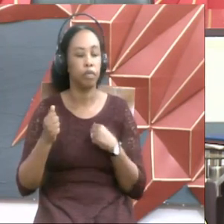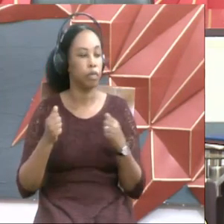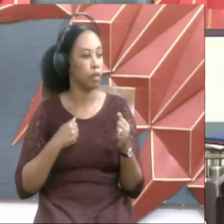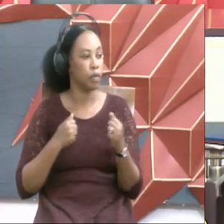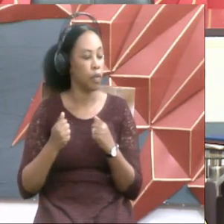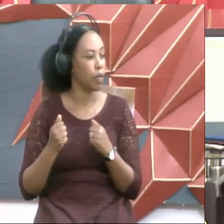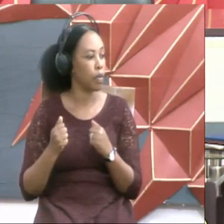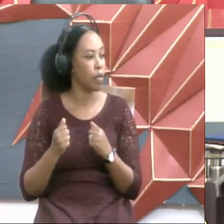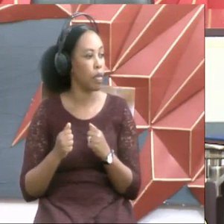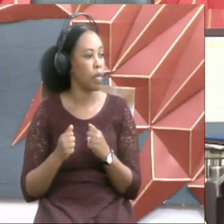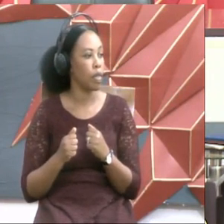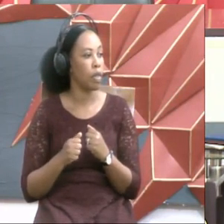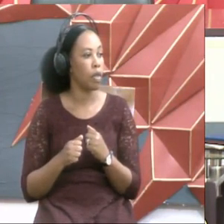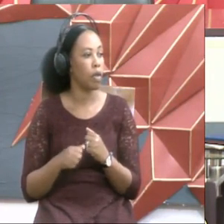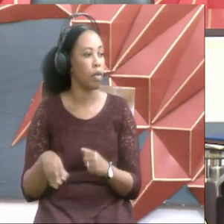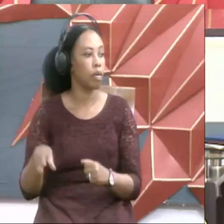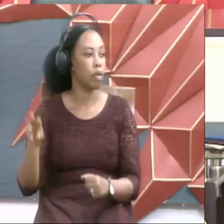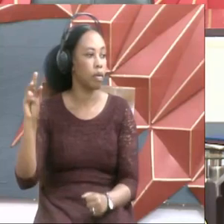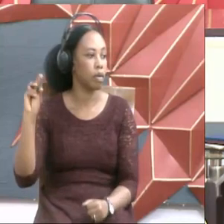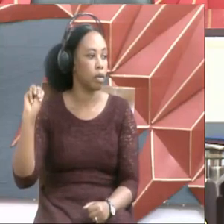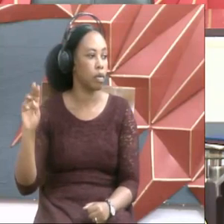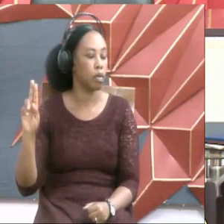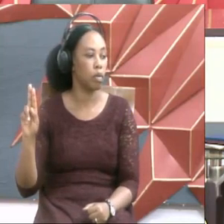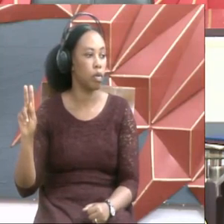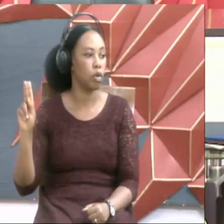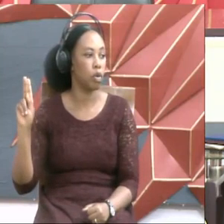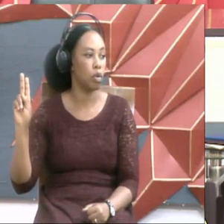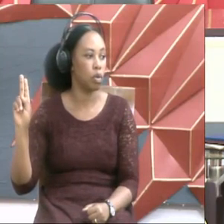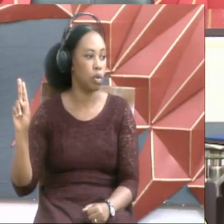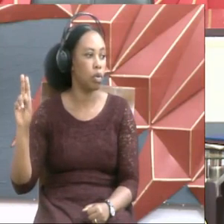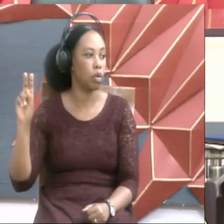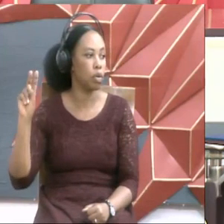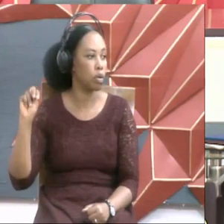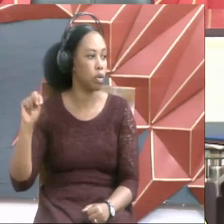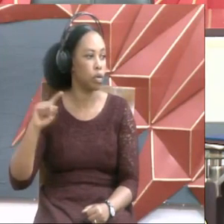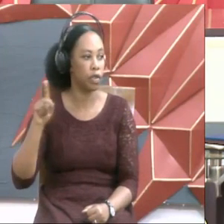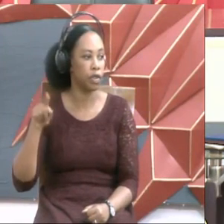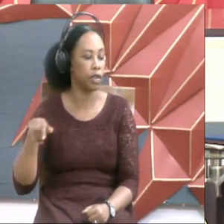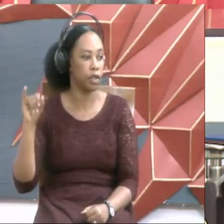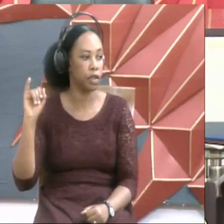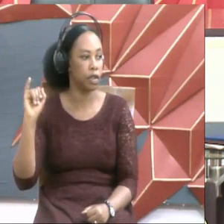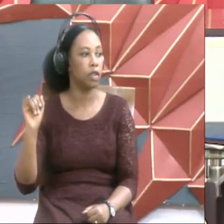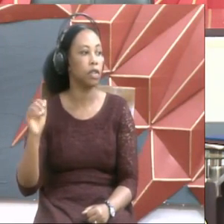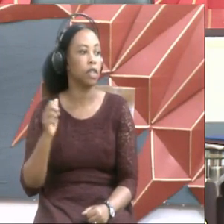Constante Mukunzi Canada hari